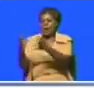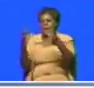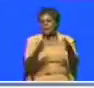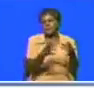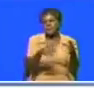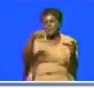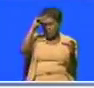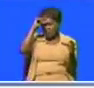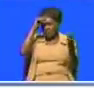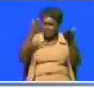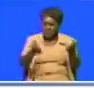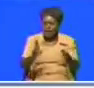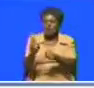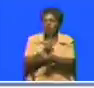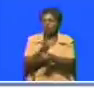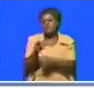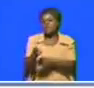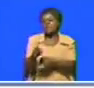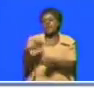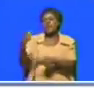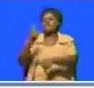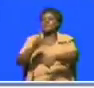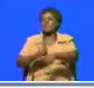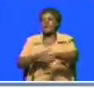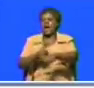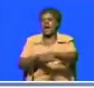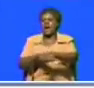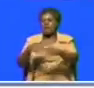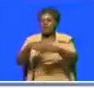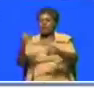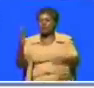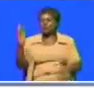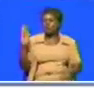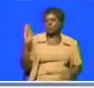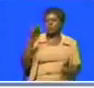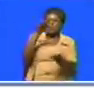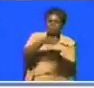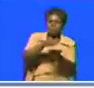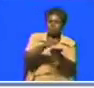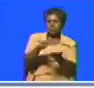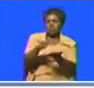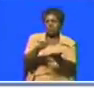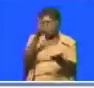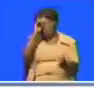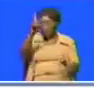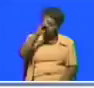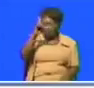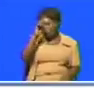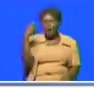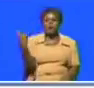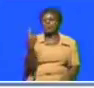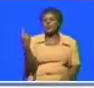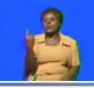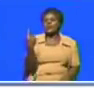vingi. Serikali iliyopo hutumia tu kama hizi mara kwa mara kuweza kutoa walinzi, kuongeza, kupunguza kiholela tu. Unaona? Kwa